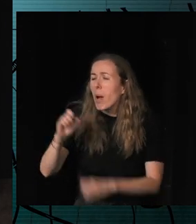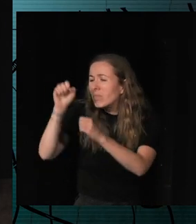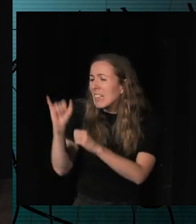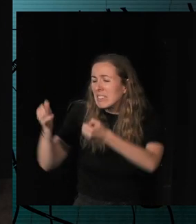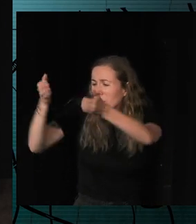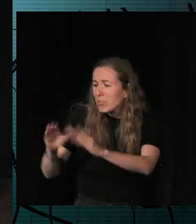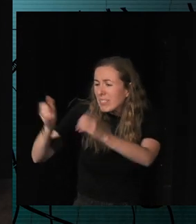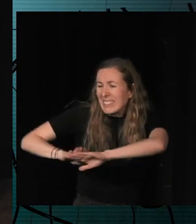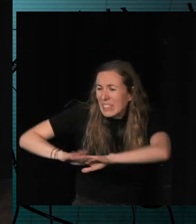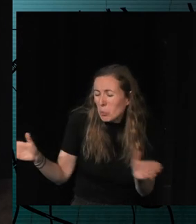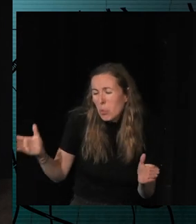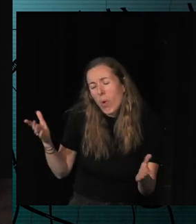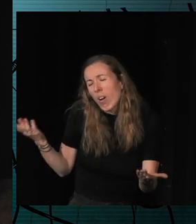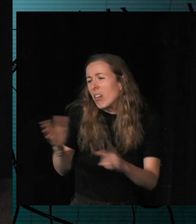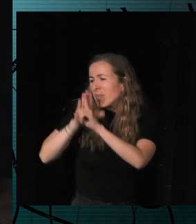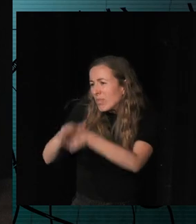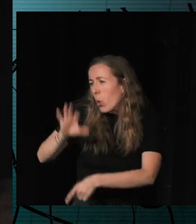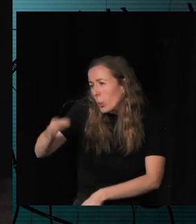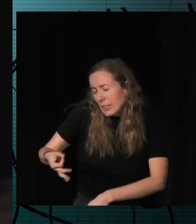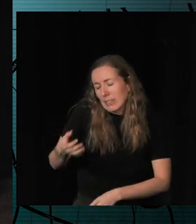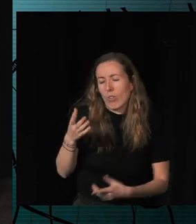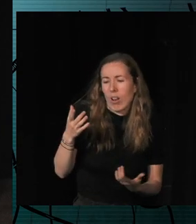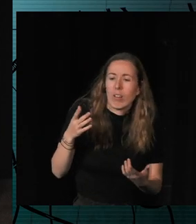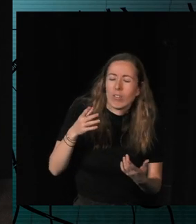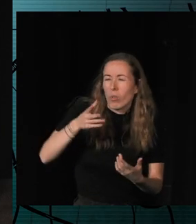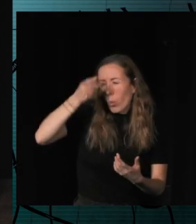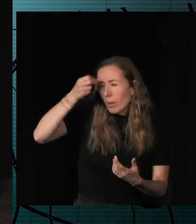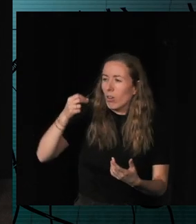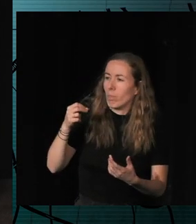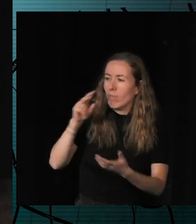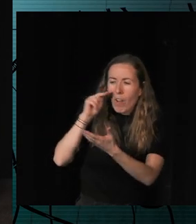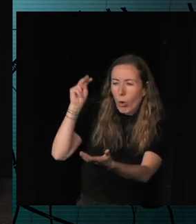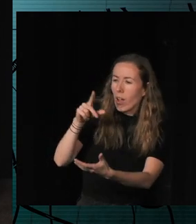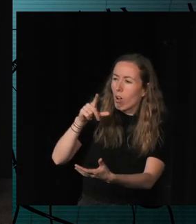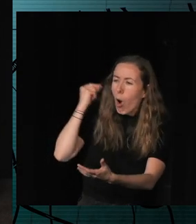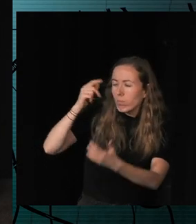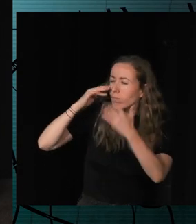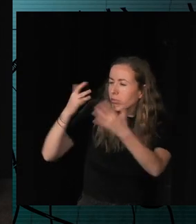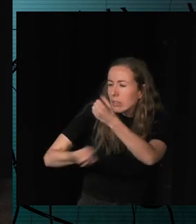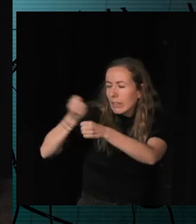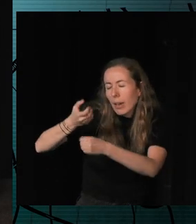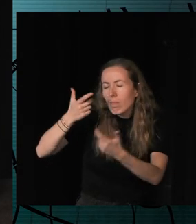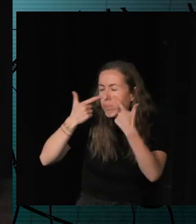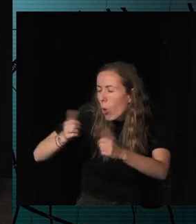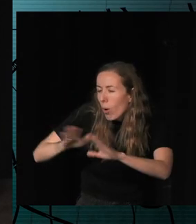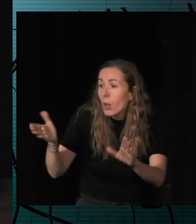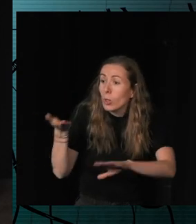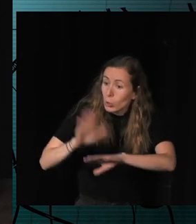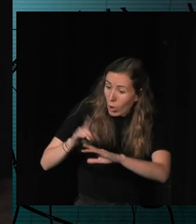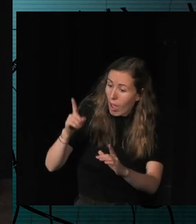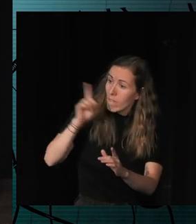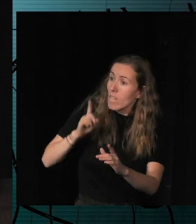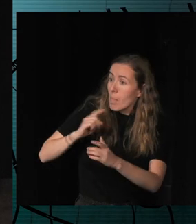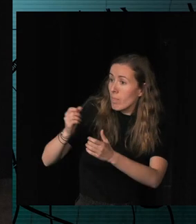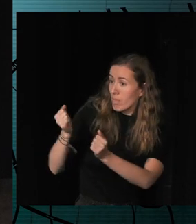parlé des milliards de fois tout le monde est au courant maintenant le filmel G le M gales tout ça euh dans un film comme celui-là où on a autant de personnages féminins avec plein de